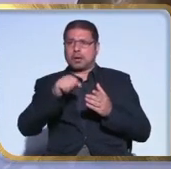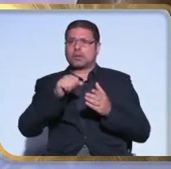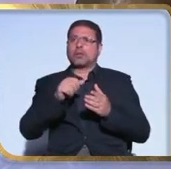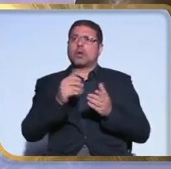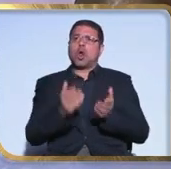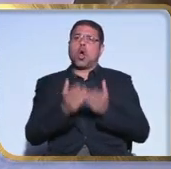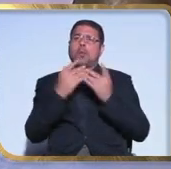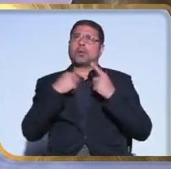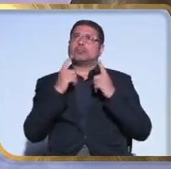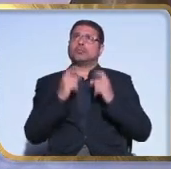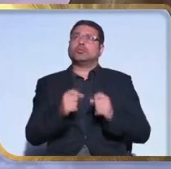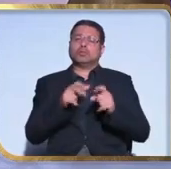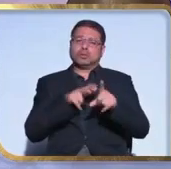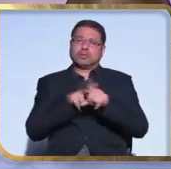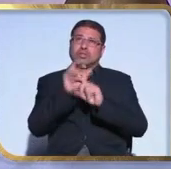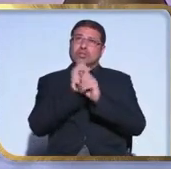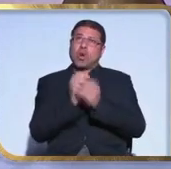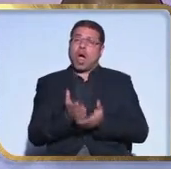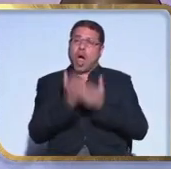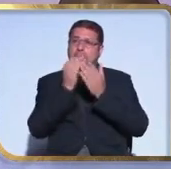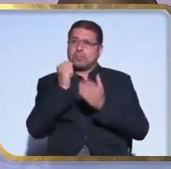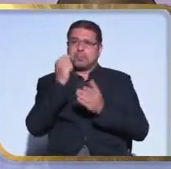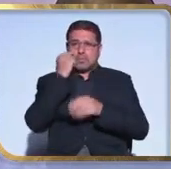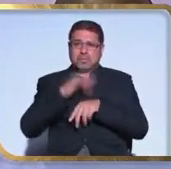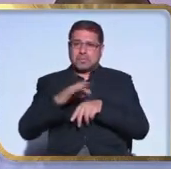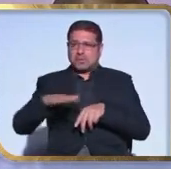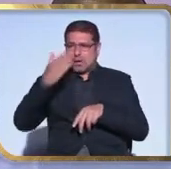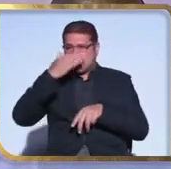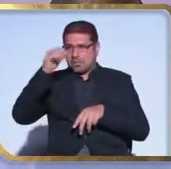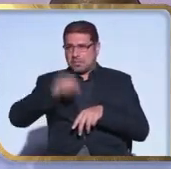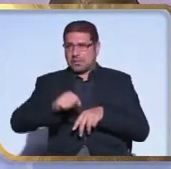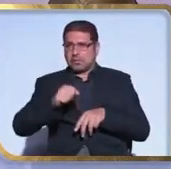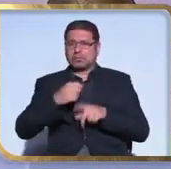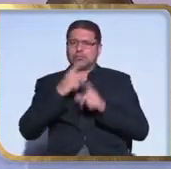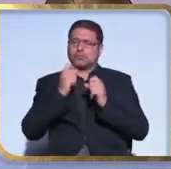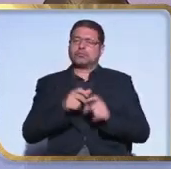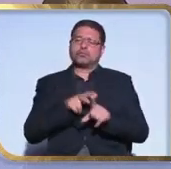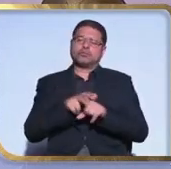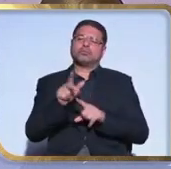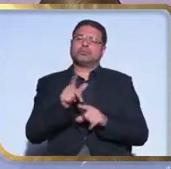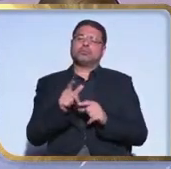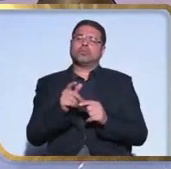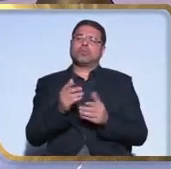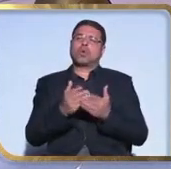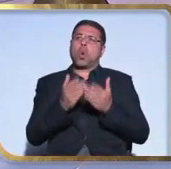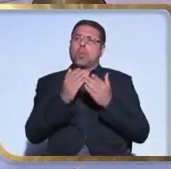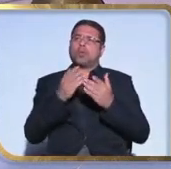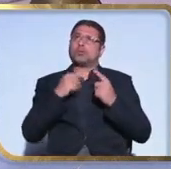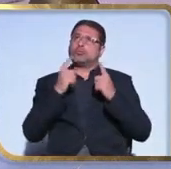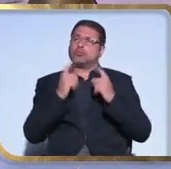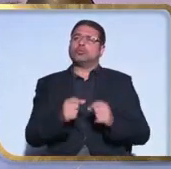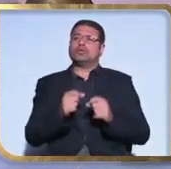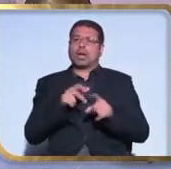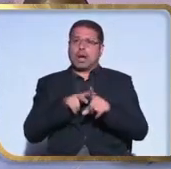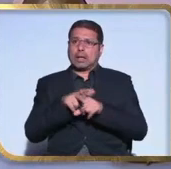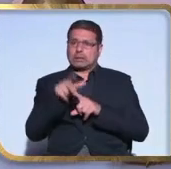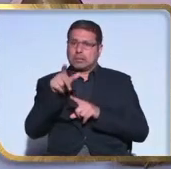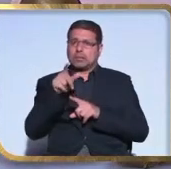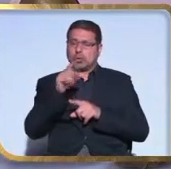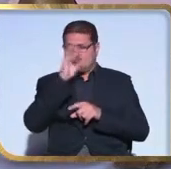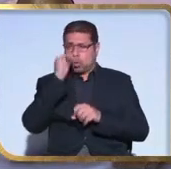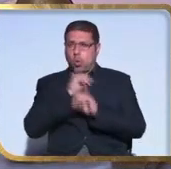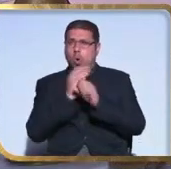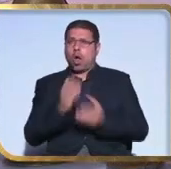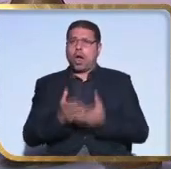الله اللهم قني عذابك يوم تبعث عبادك اللهم قني عذابك